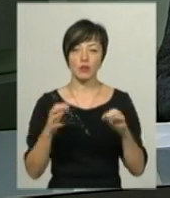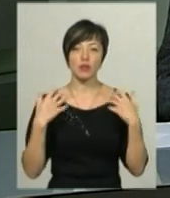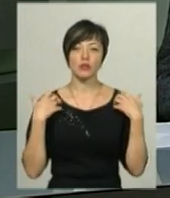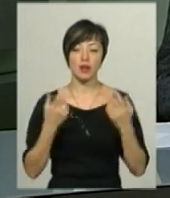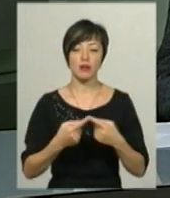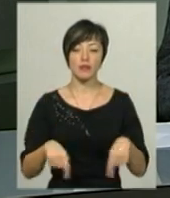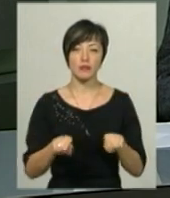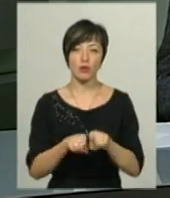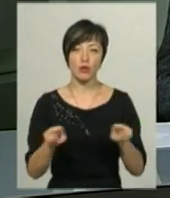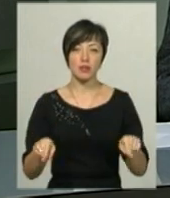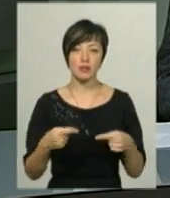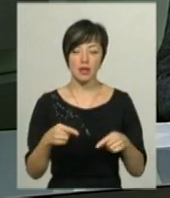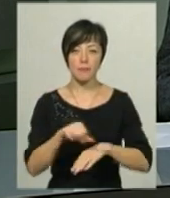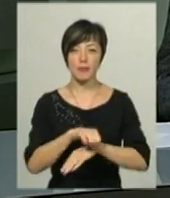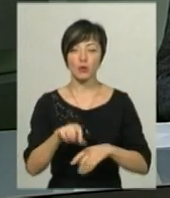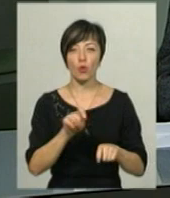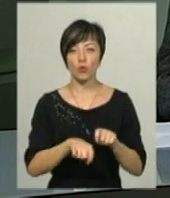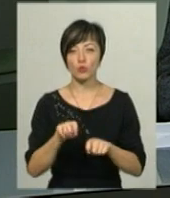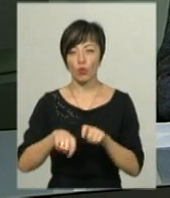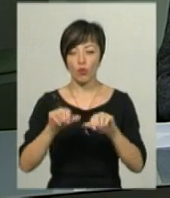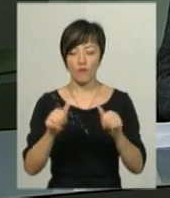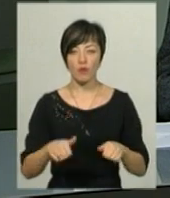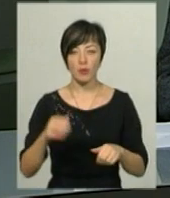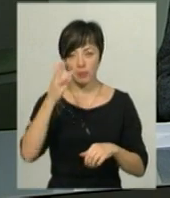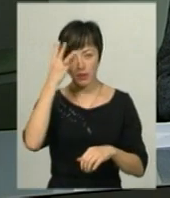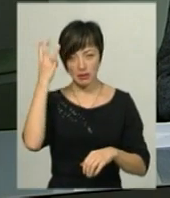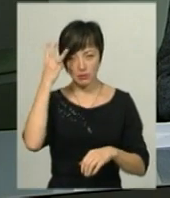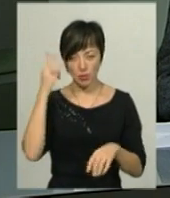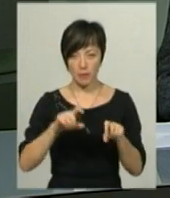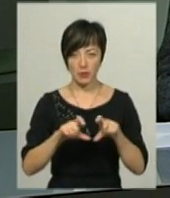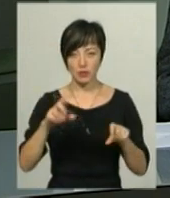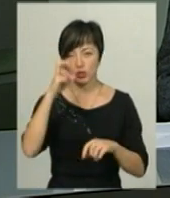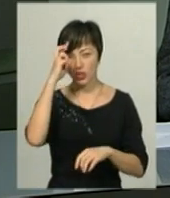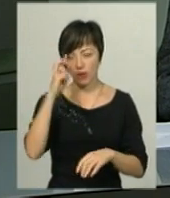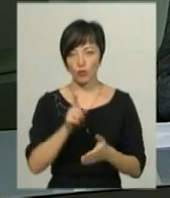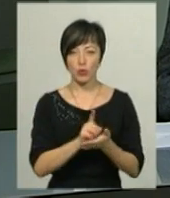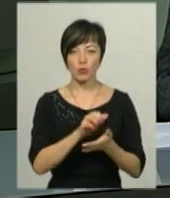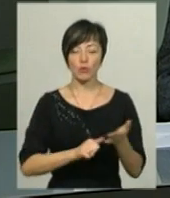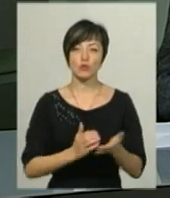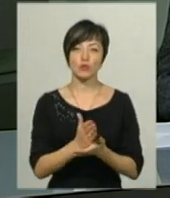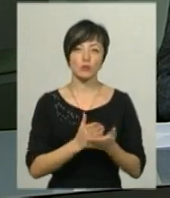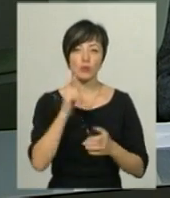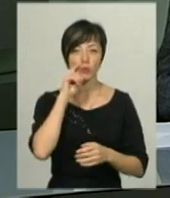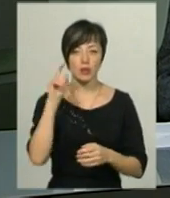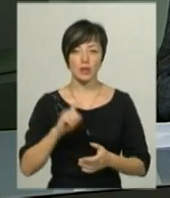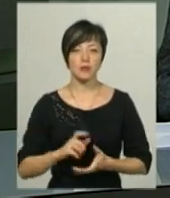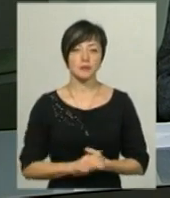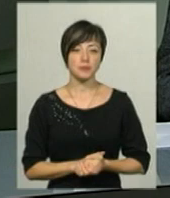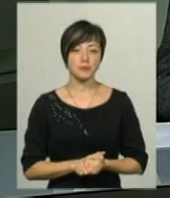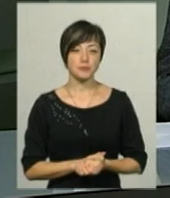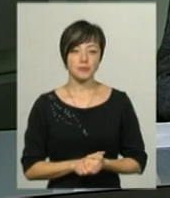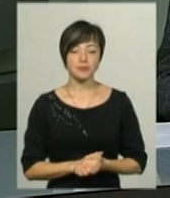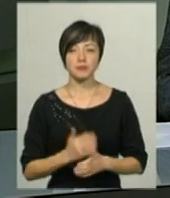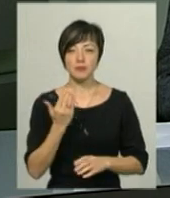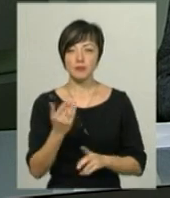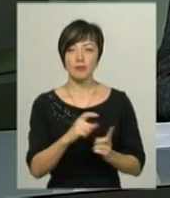начальник відділу організації митного контролю та оформлення Хмельницької митниці Державної фіскальної служби України Олег Лазунін.